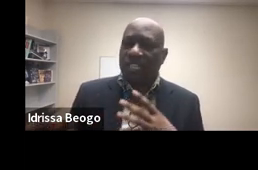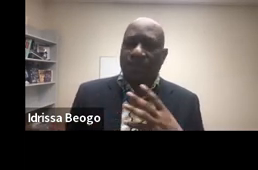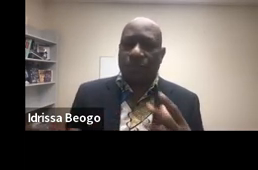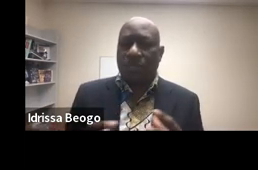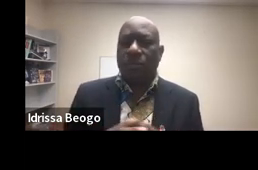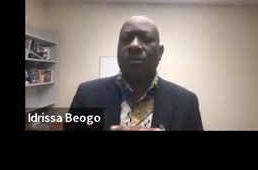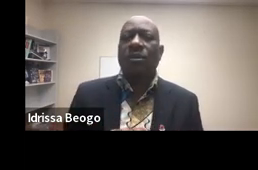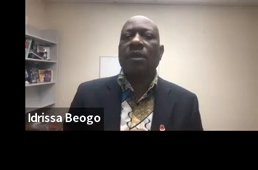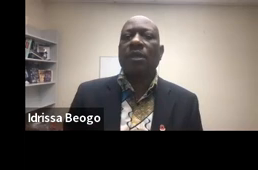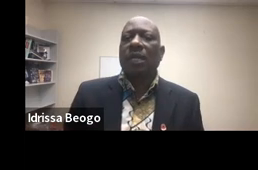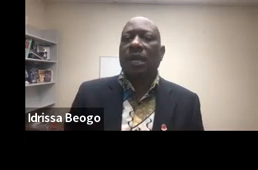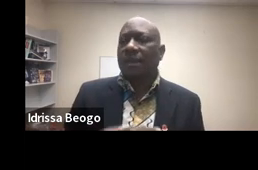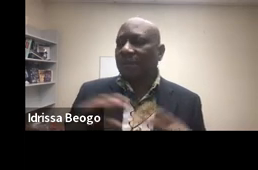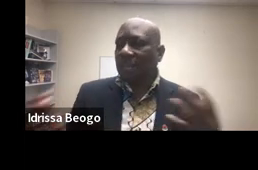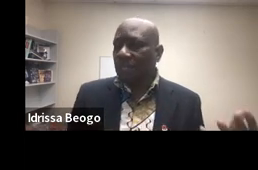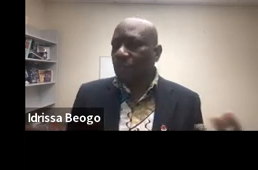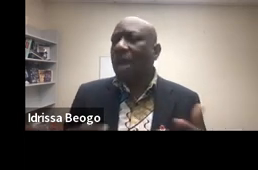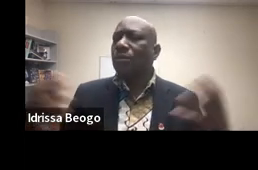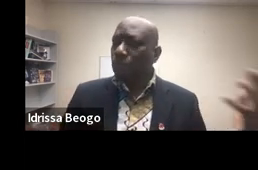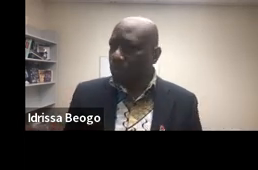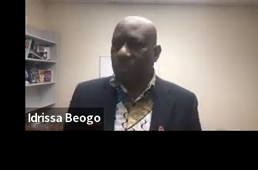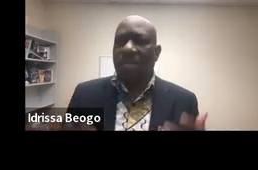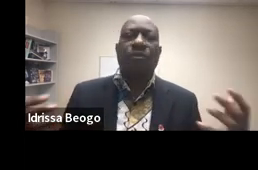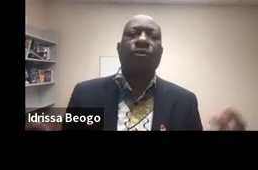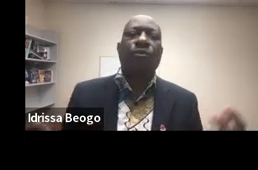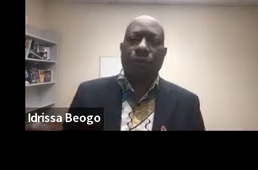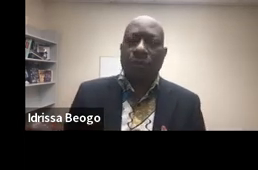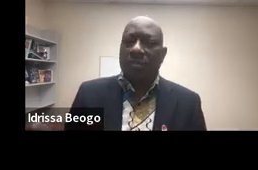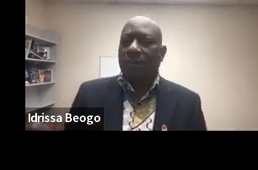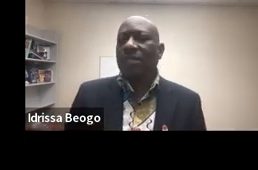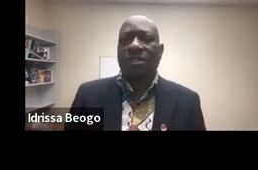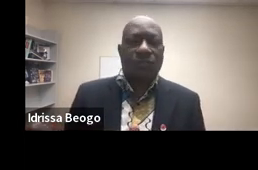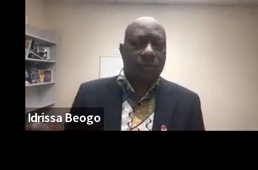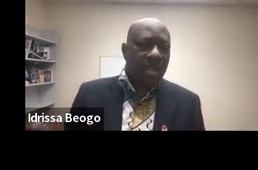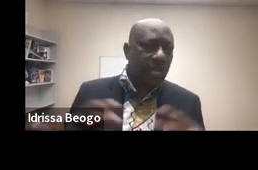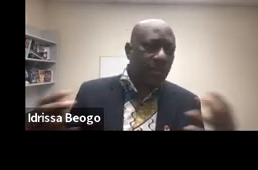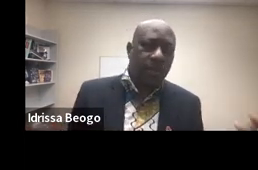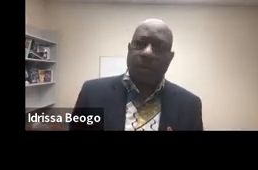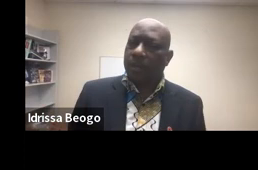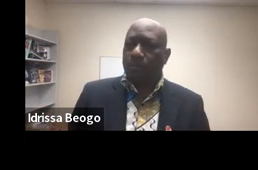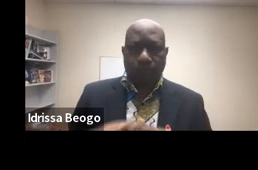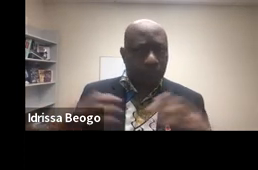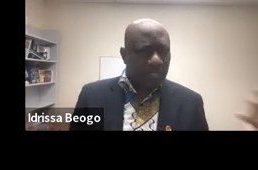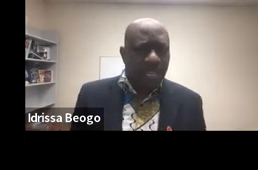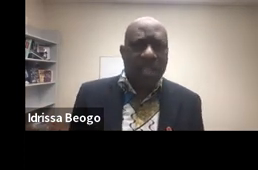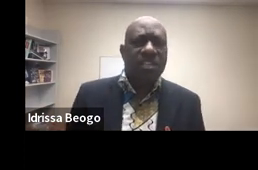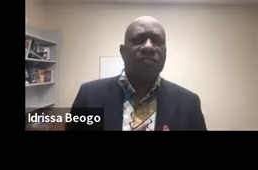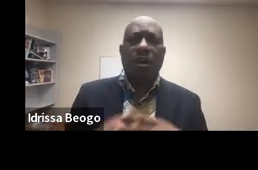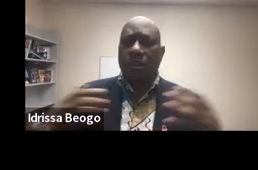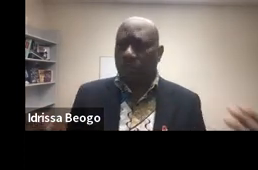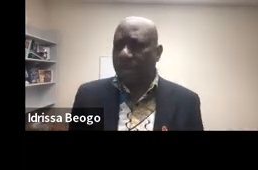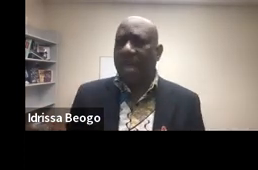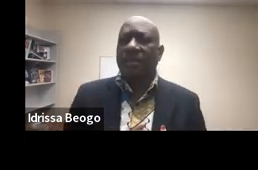significatif. Il y a plusieurs types de solitude. Ça peut être transitoire, nous tous nous l'avons connu. Ça peut être situationnel,